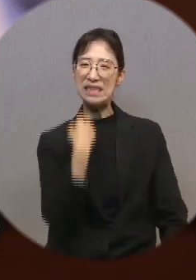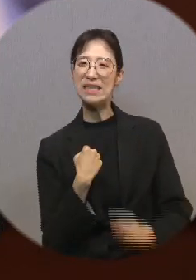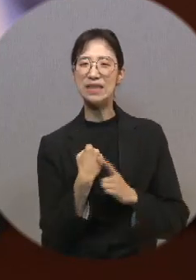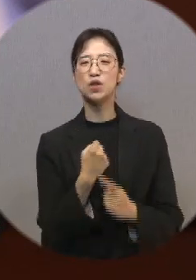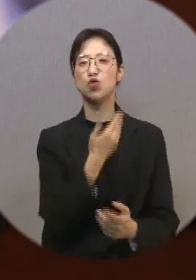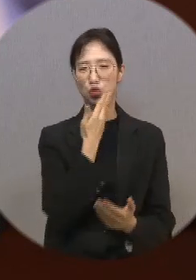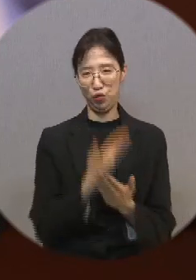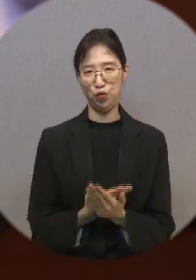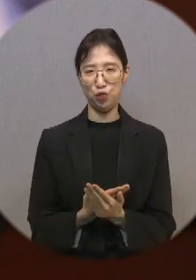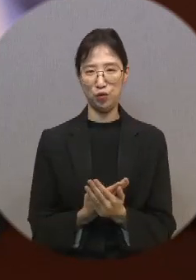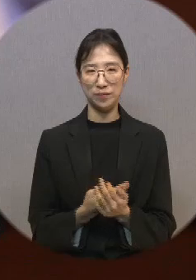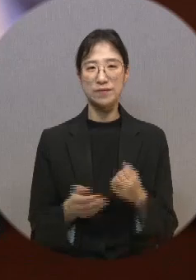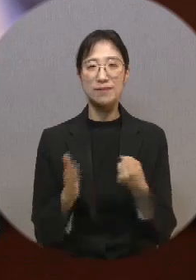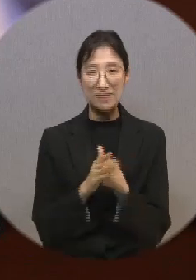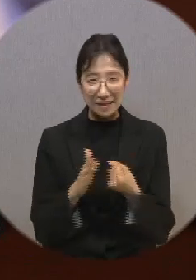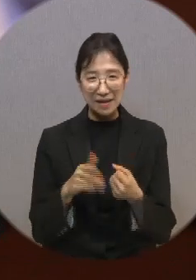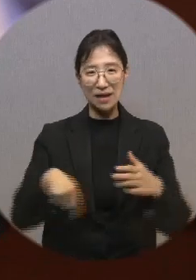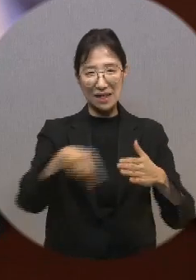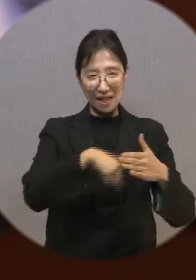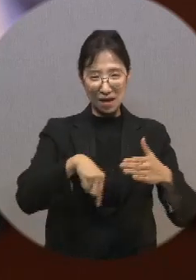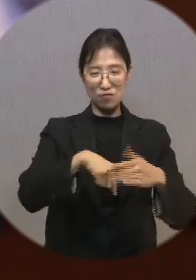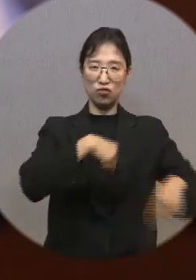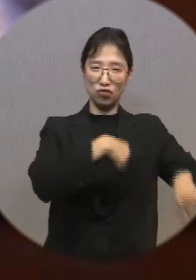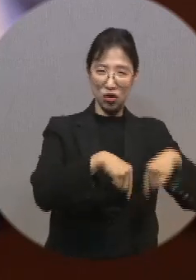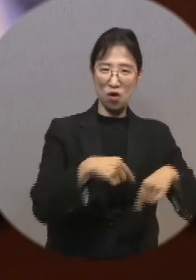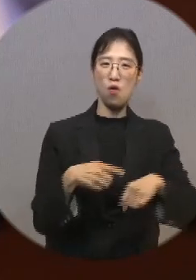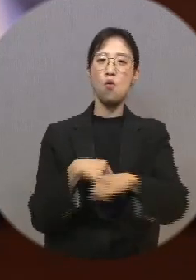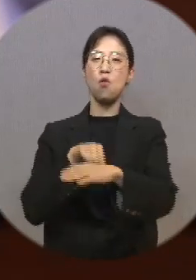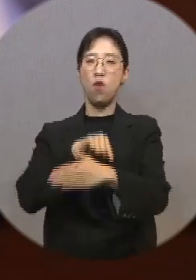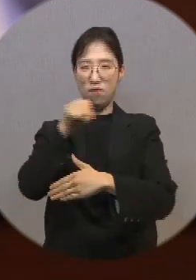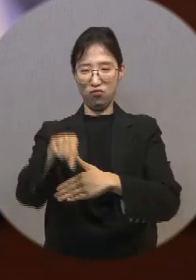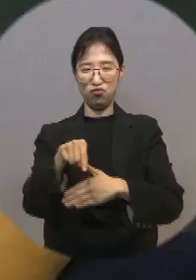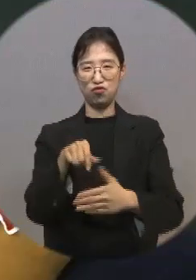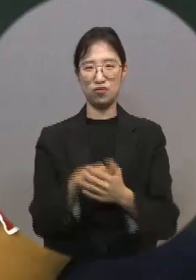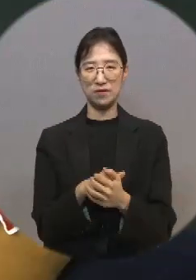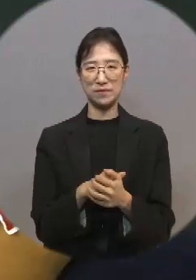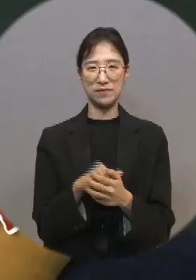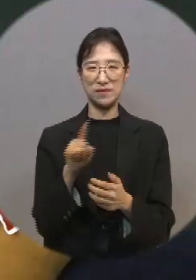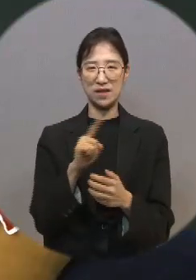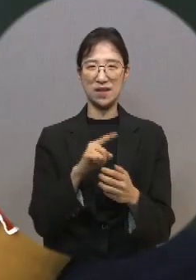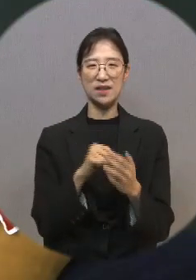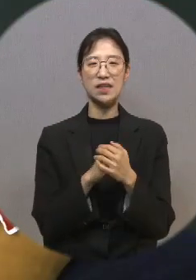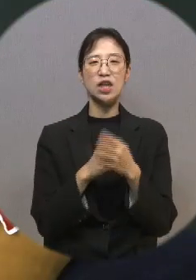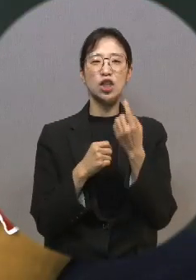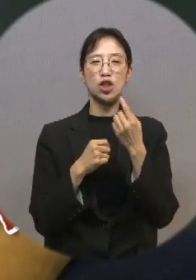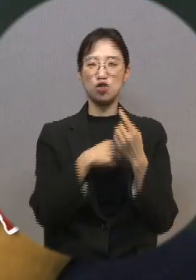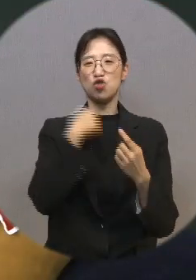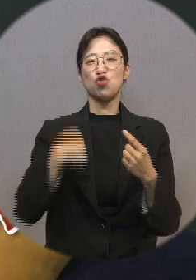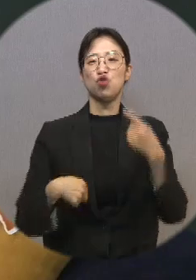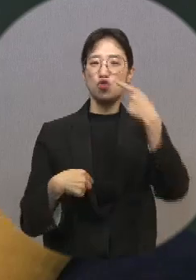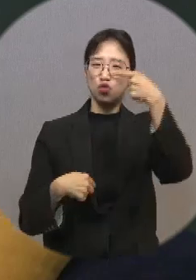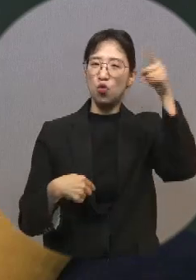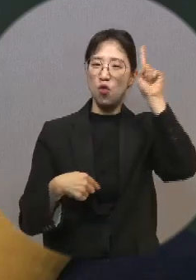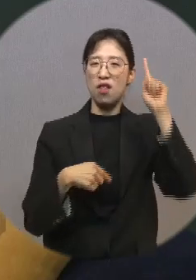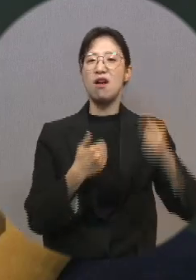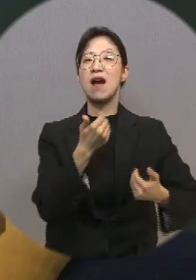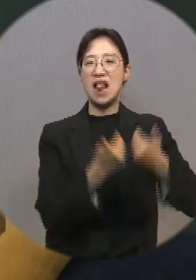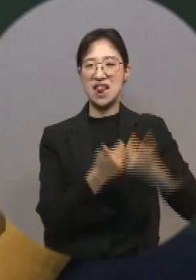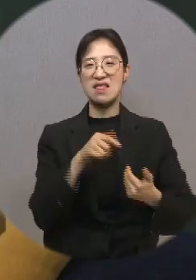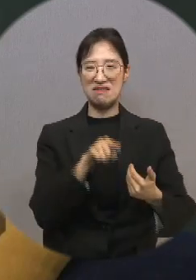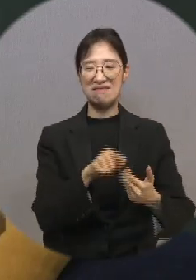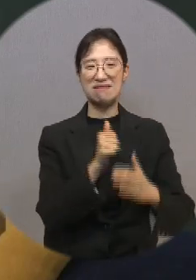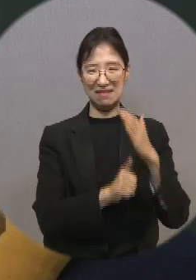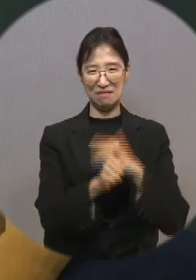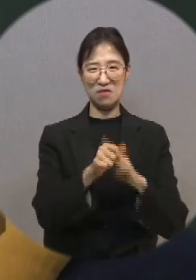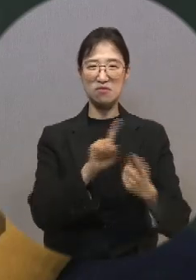중요했습니다. 그래서 이제 내부 정권이랑 외부, 이게 뭐 대표적으로 이제 중소 갈등이 대표적이었죠. 이게 이제 서로 간의